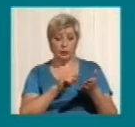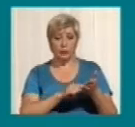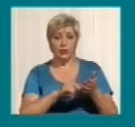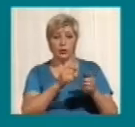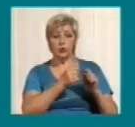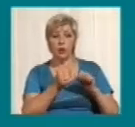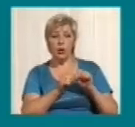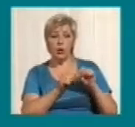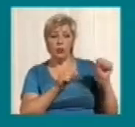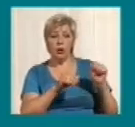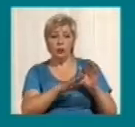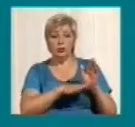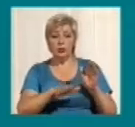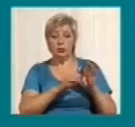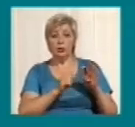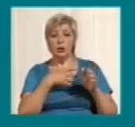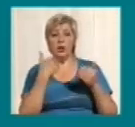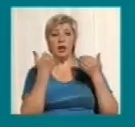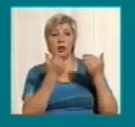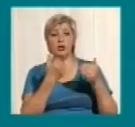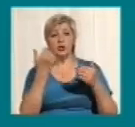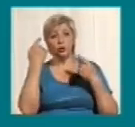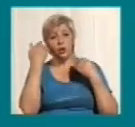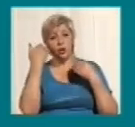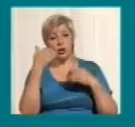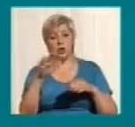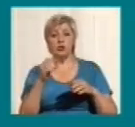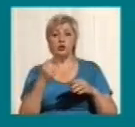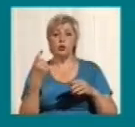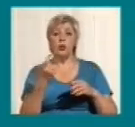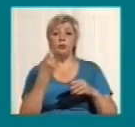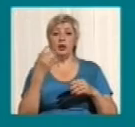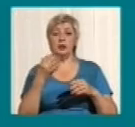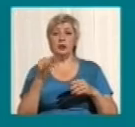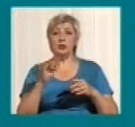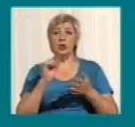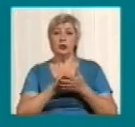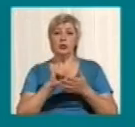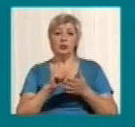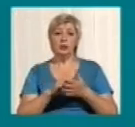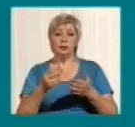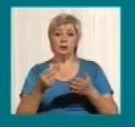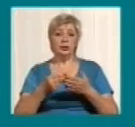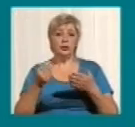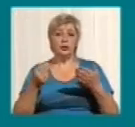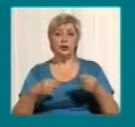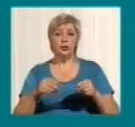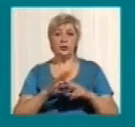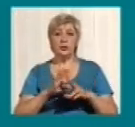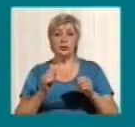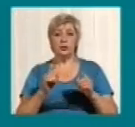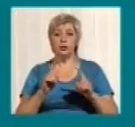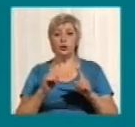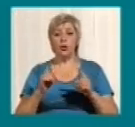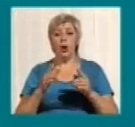власнику іншому. І далі документи не були підписані, земля не відведена школі, тому що